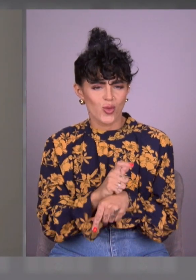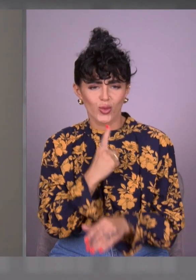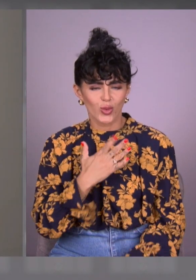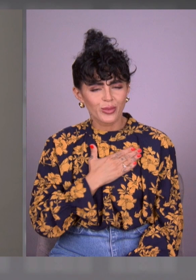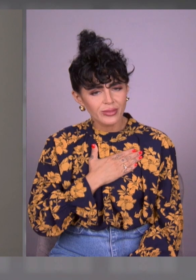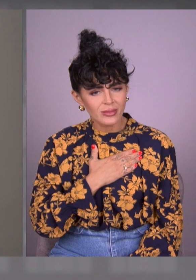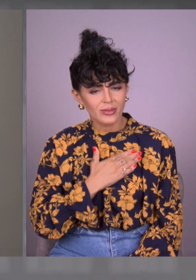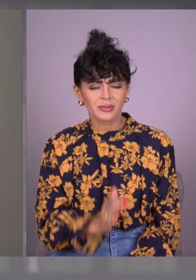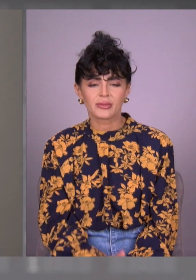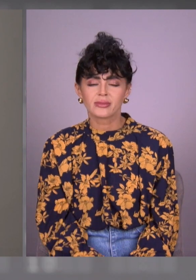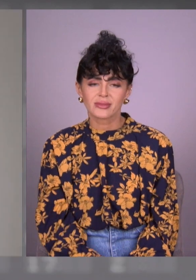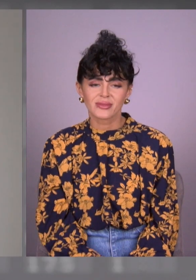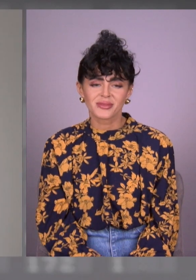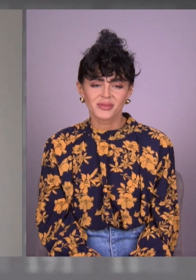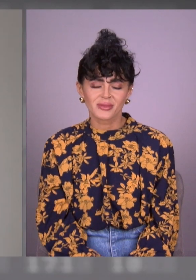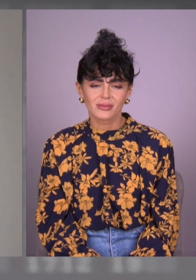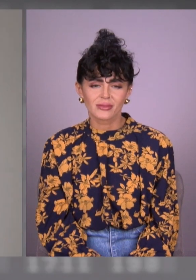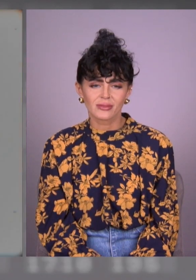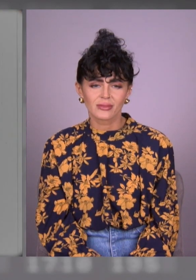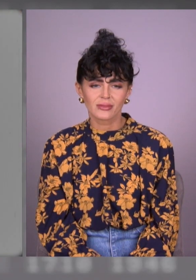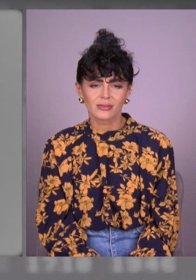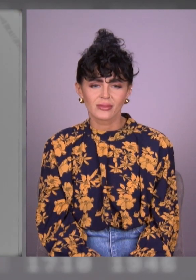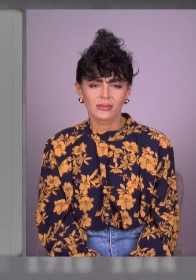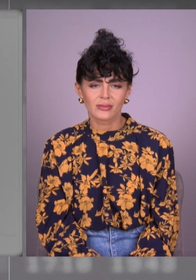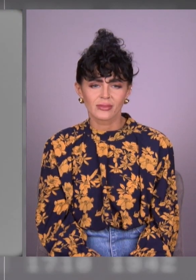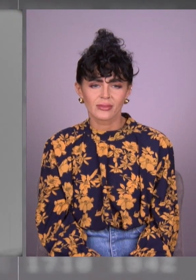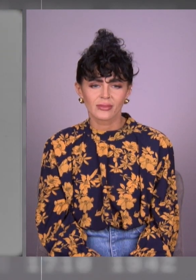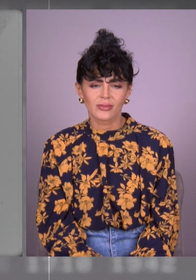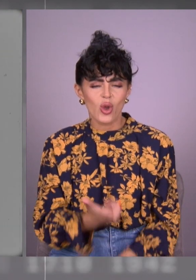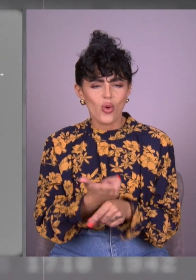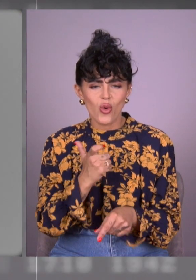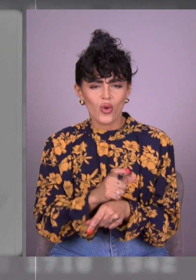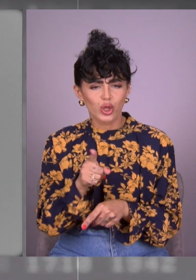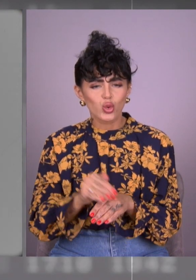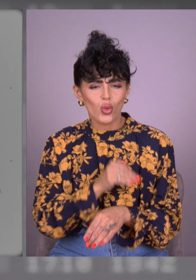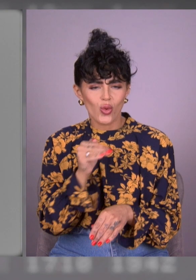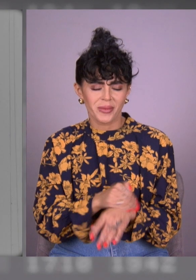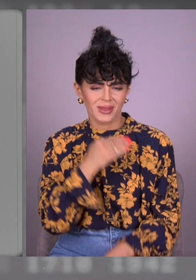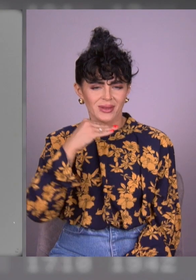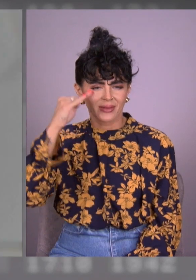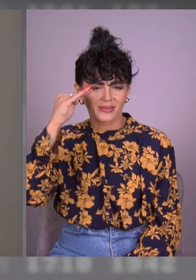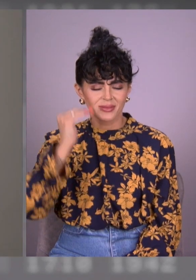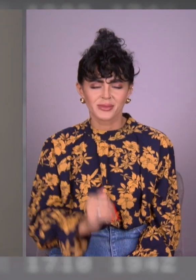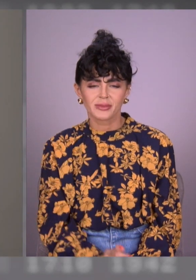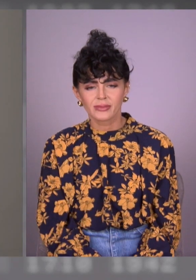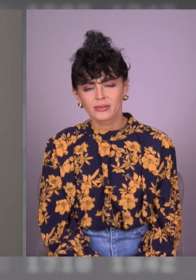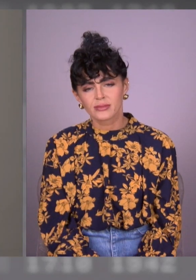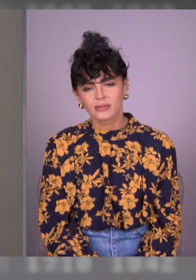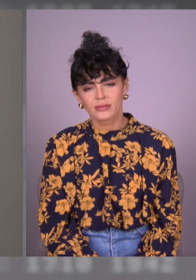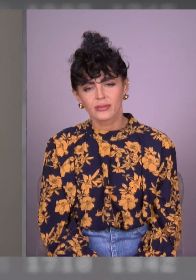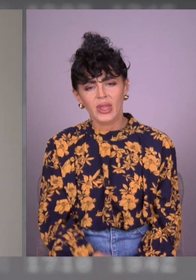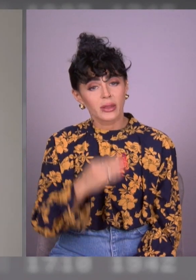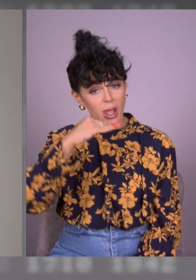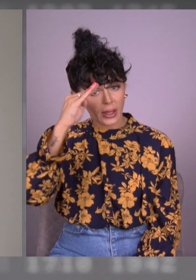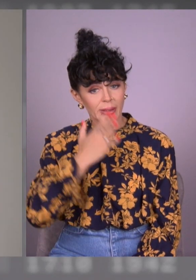І він мені як дуже-дуже добрий тато. Тато дуже